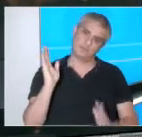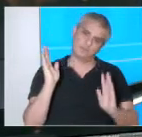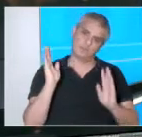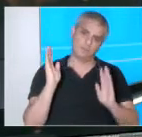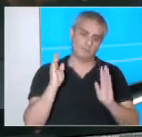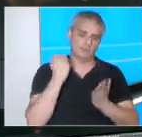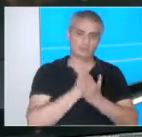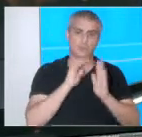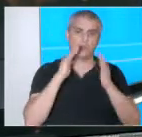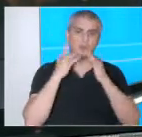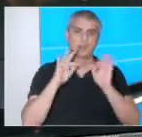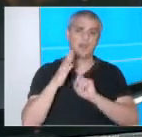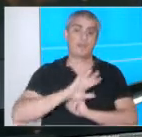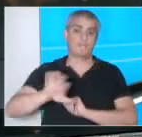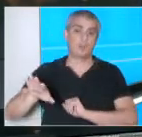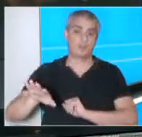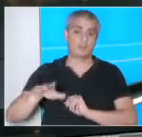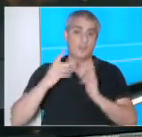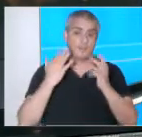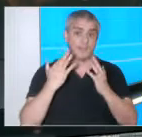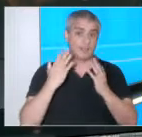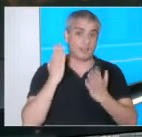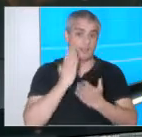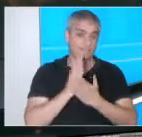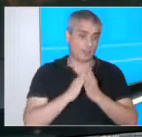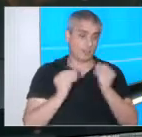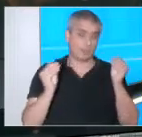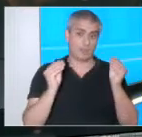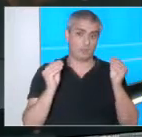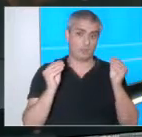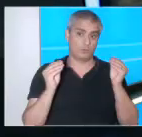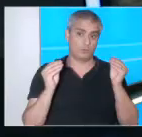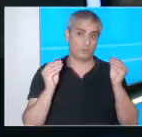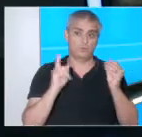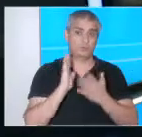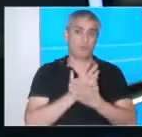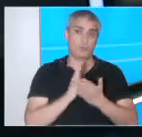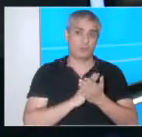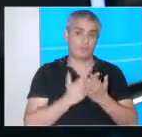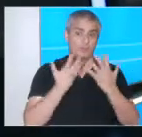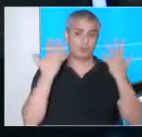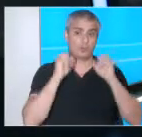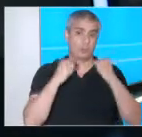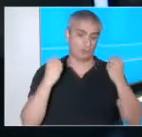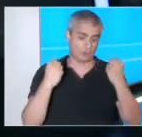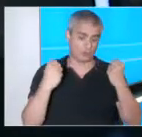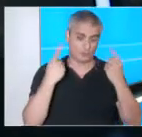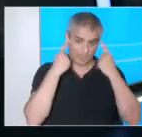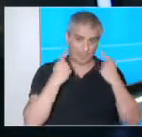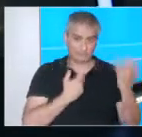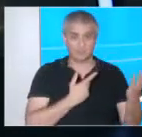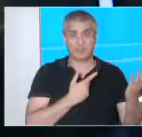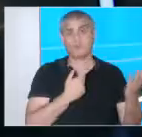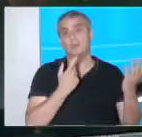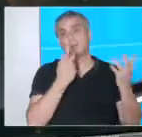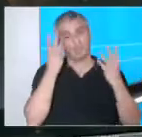את רחבת הכותל הרפורמים. אני ברגע... לא... שהם נעלמו. אתה אומר בשמם... ומי שקובע את הטון זה גדולי התורה החסידיים,